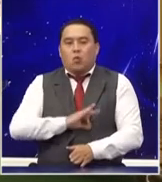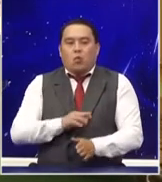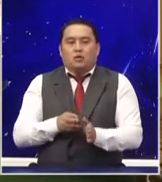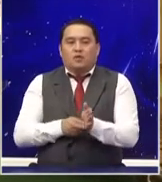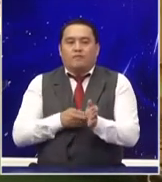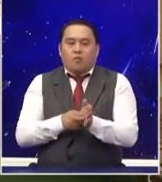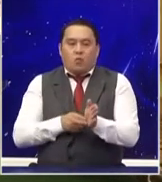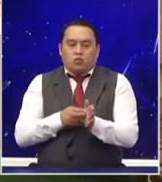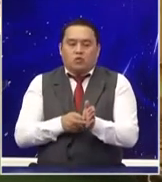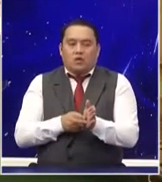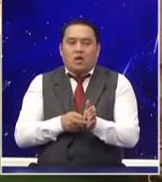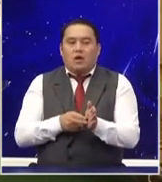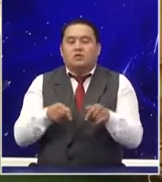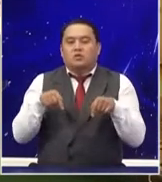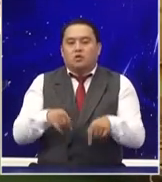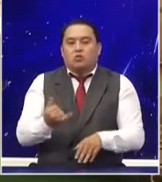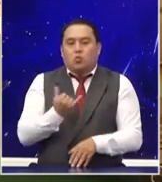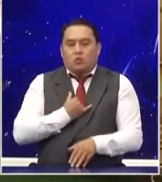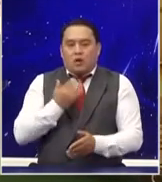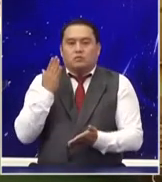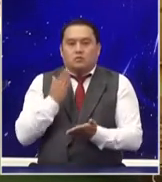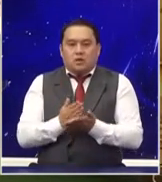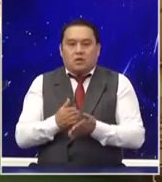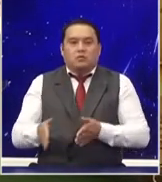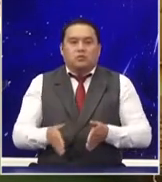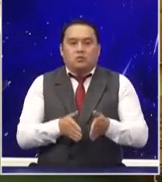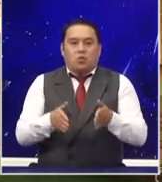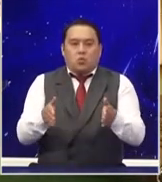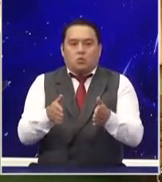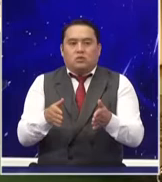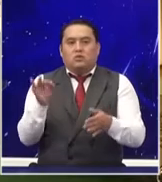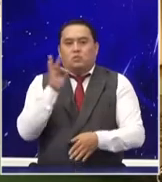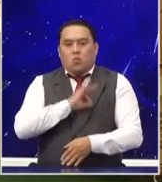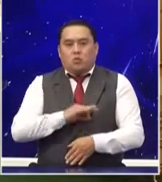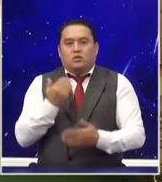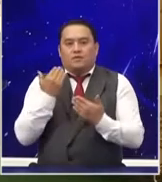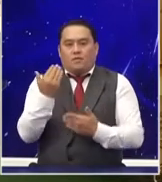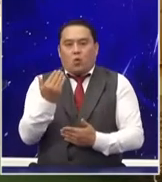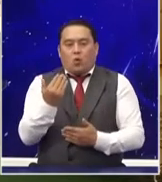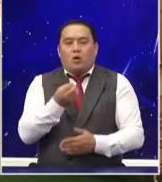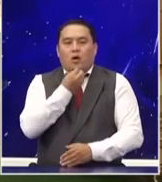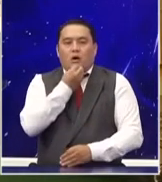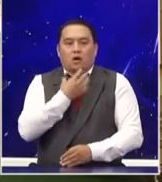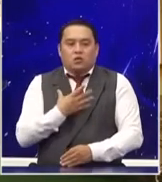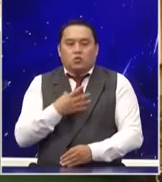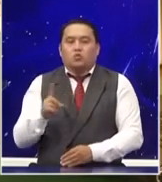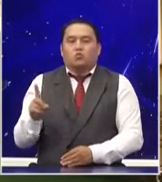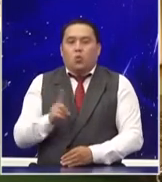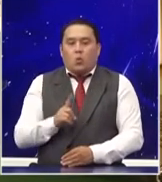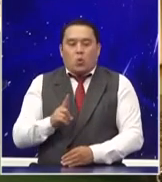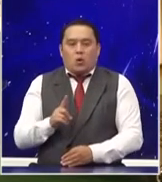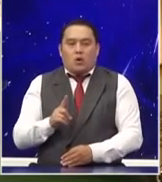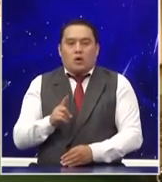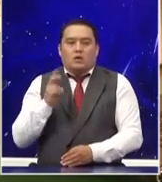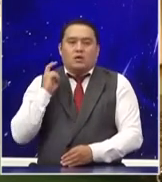рельсового транспорта. А здесь у нас есть железная дорога, и сам Бог велел использовать ее. Что очень хорошо, электричку